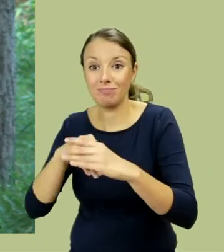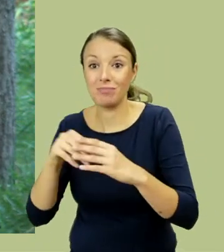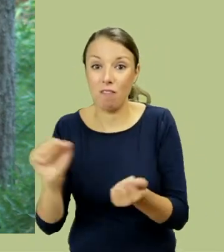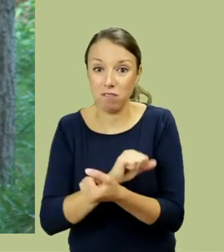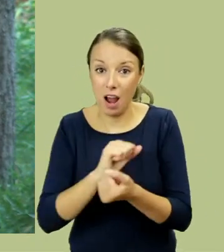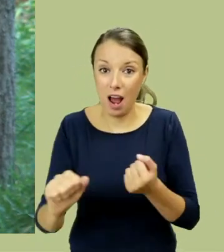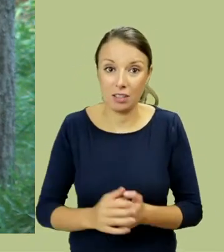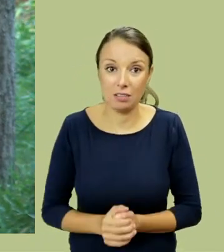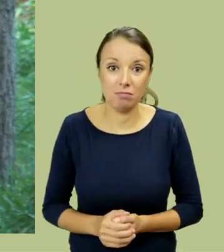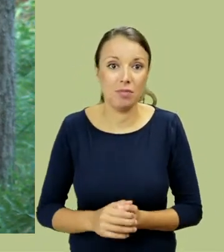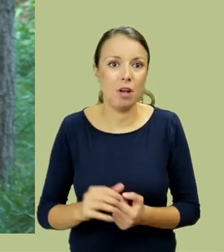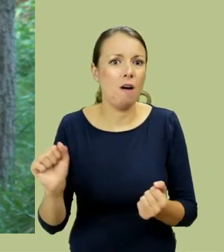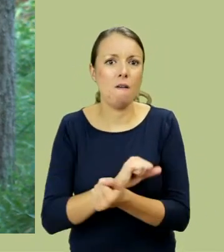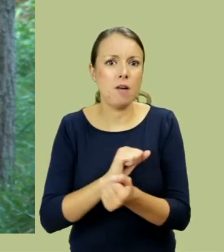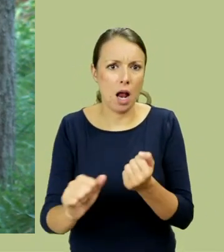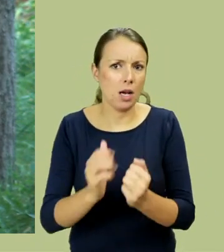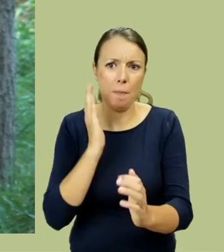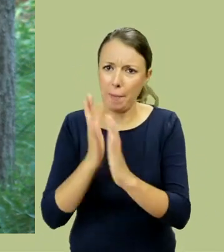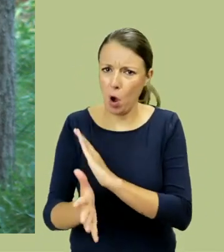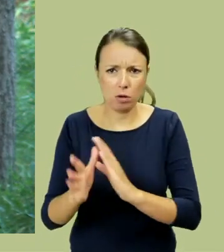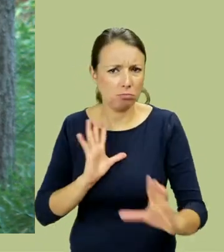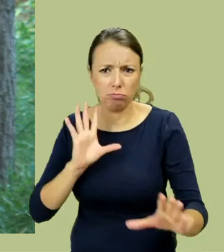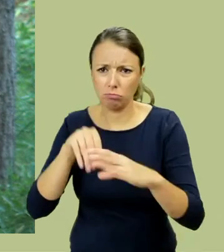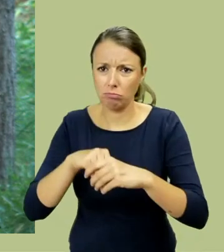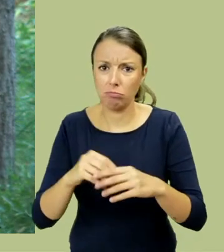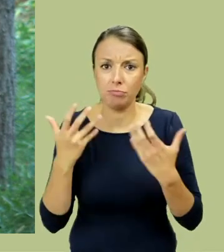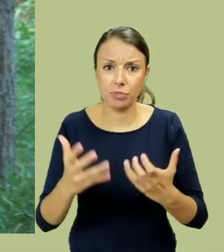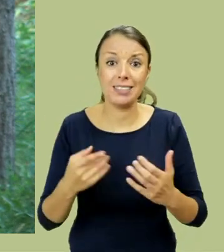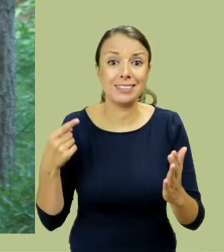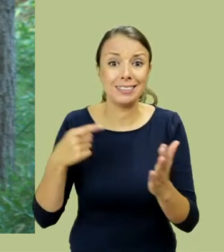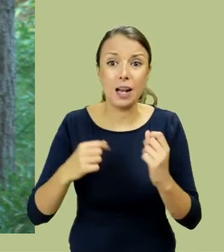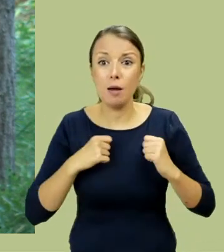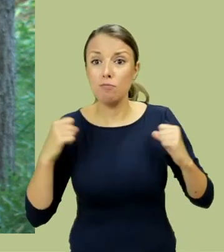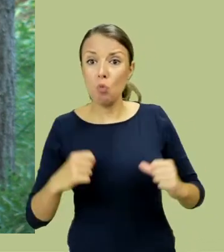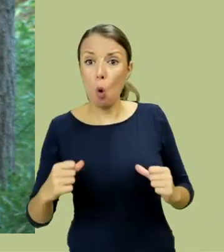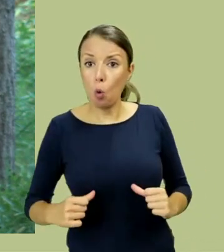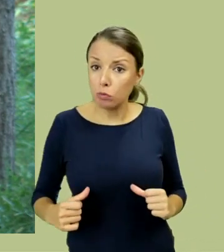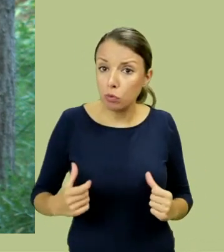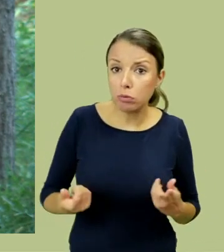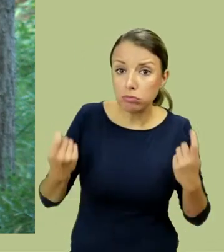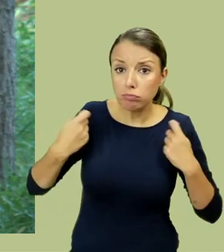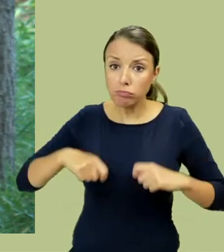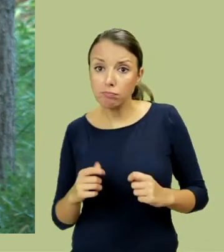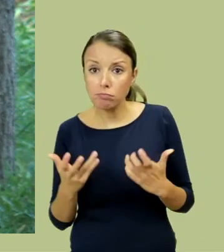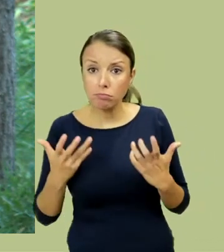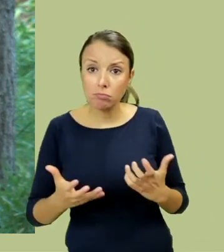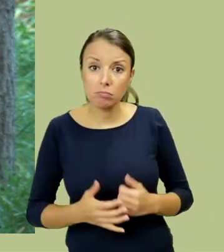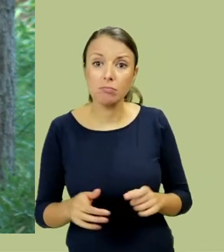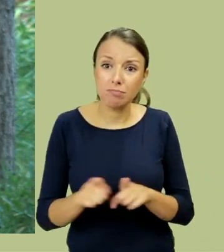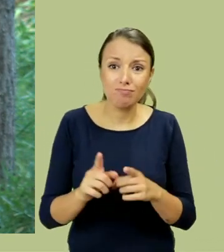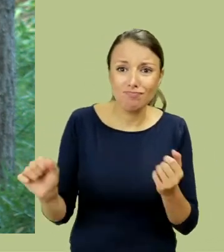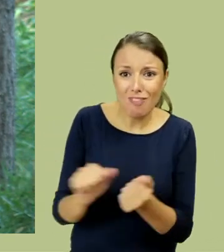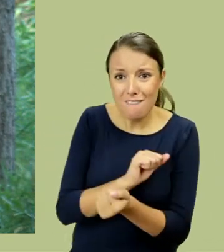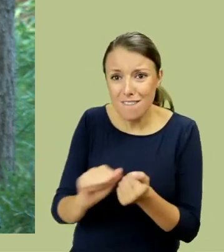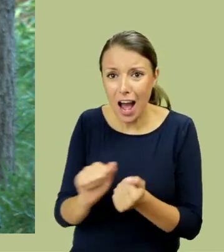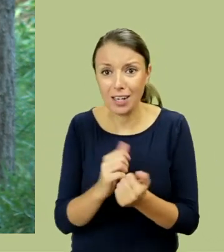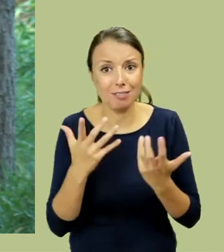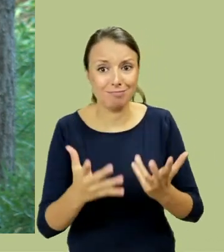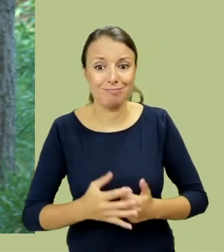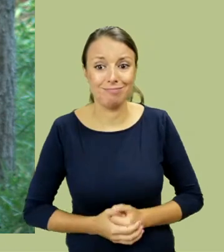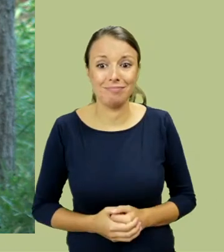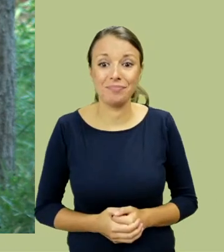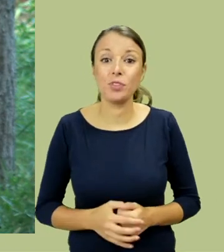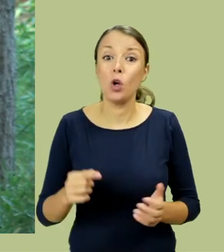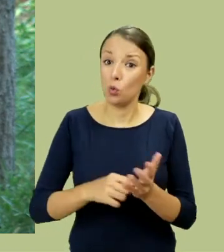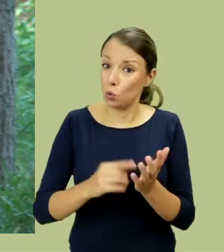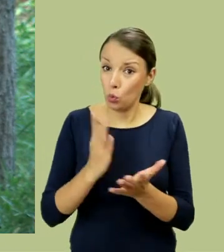w walce bezpośredniej, w tym, żeby być w mundurze i walczyć. Tu już sporo na ten temat